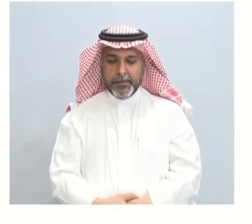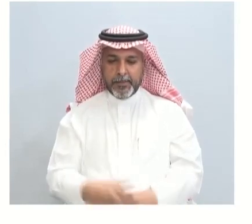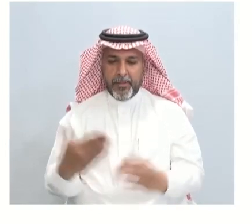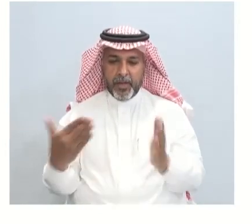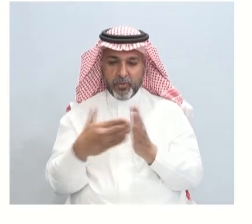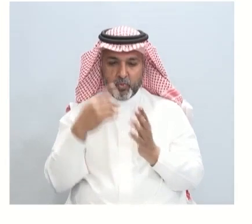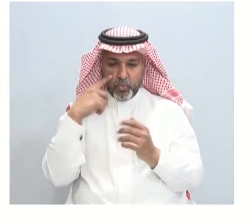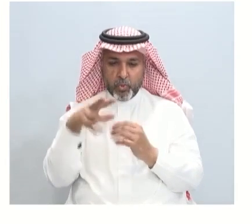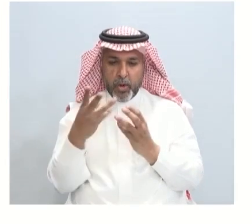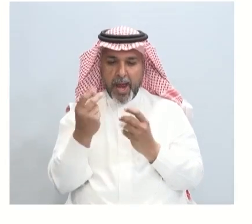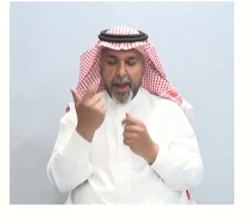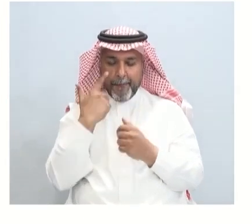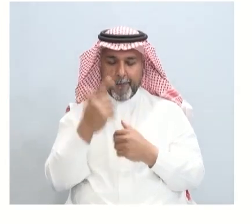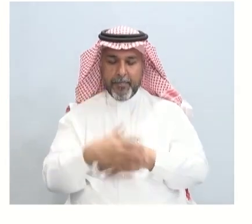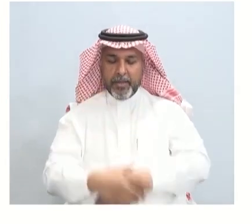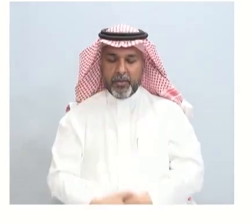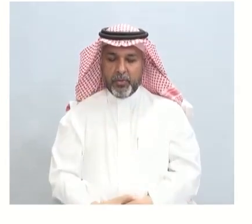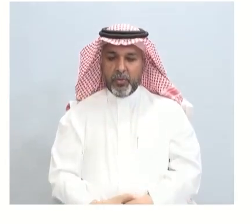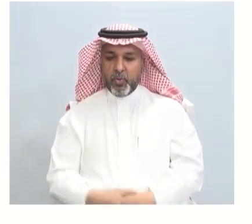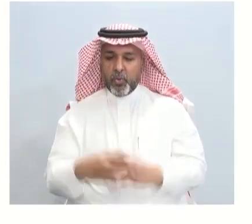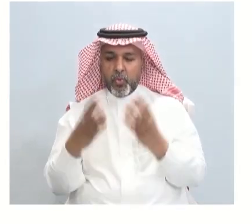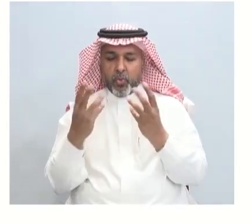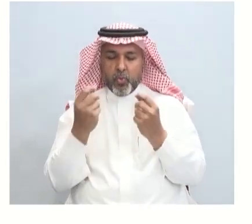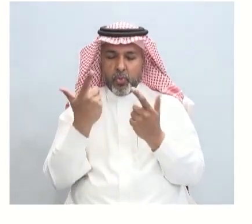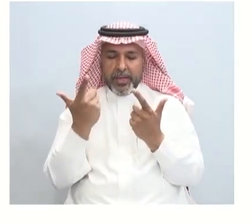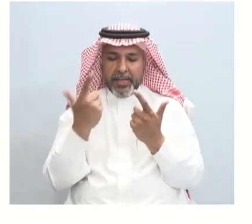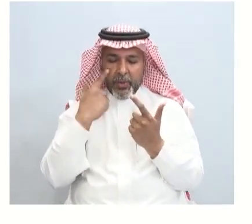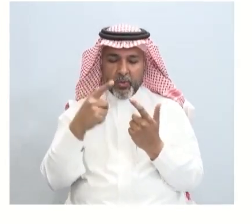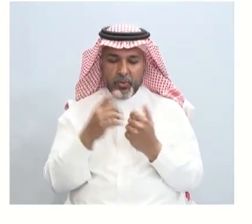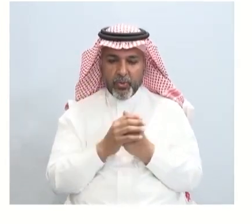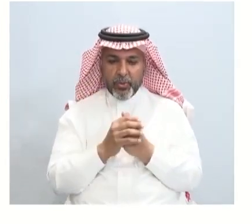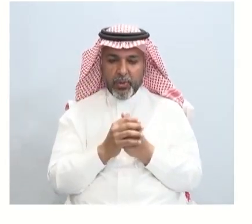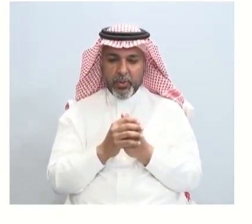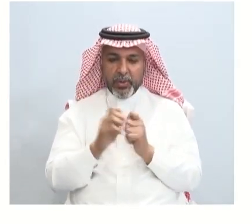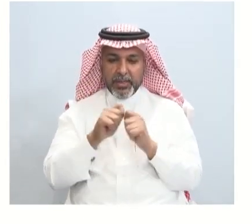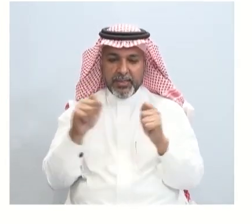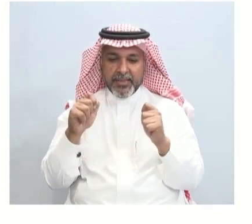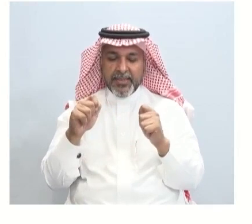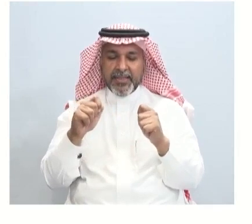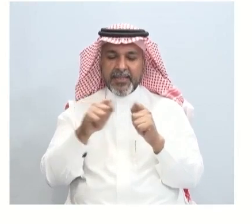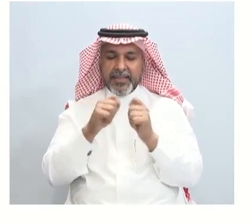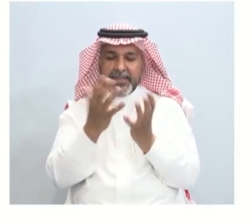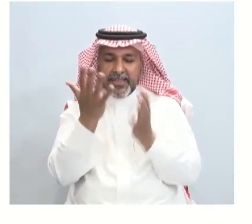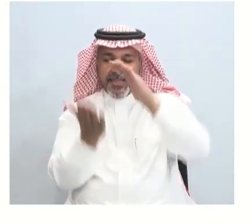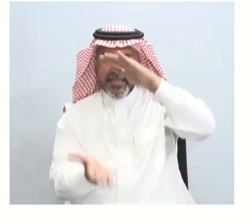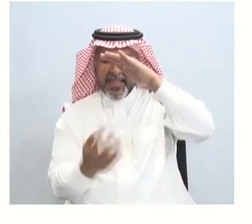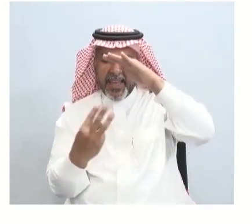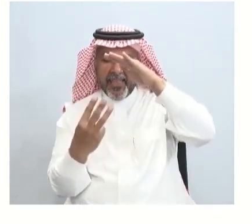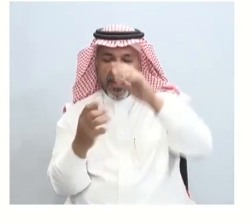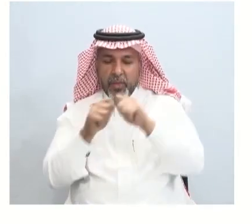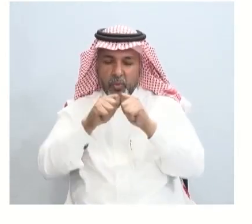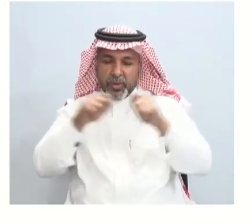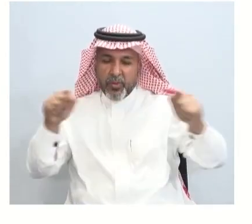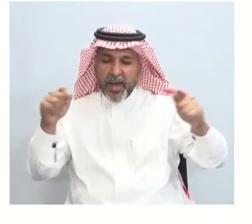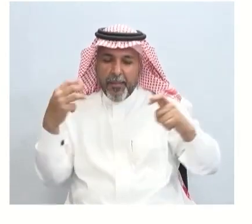السؤال اي الدوال المثلثيه التاليه سعته 3 وطول دورته 72 اول